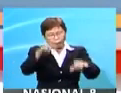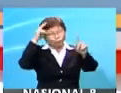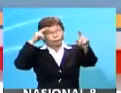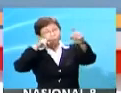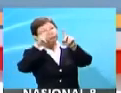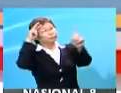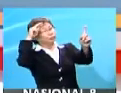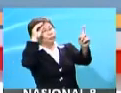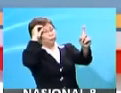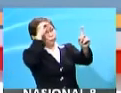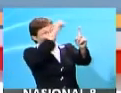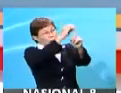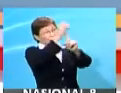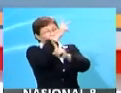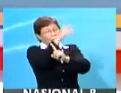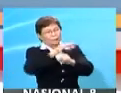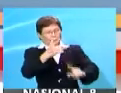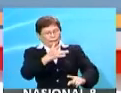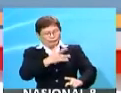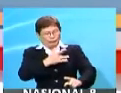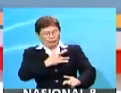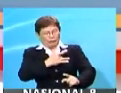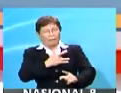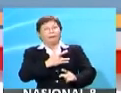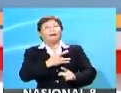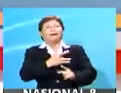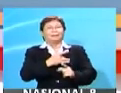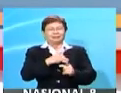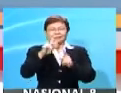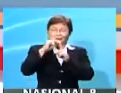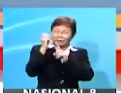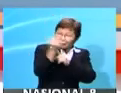kerajaan dan peka dengan keadaan kehendak